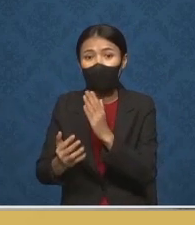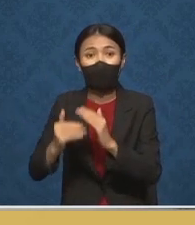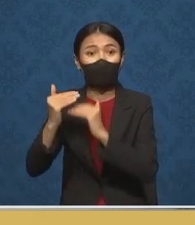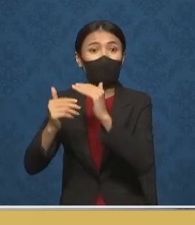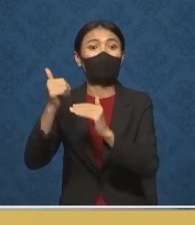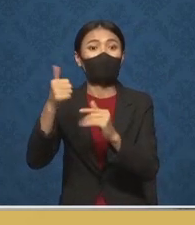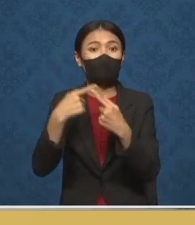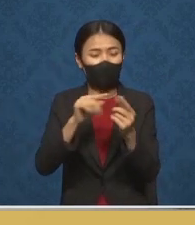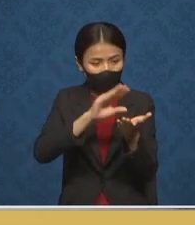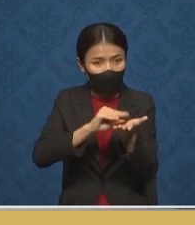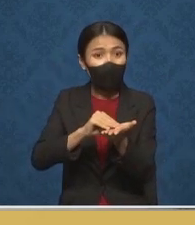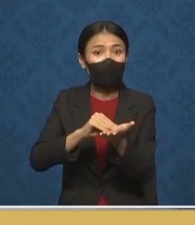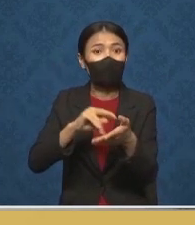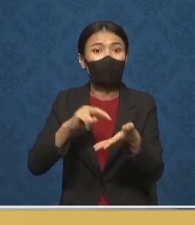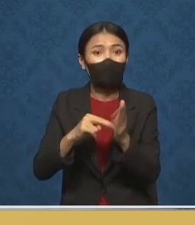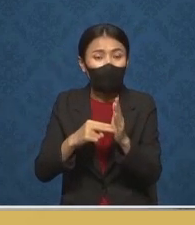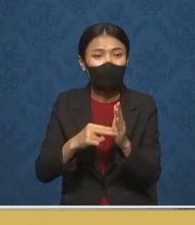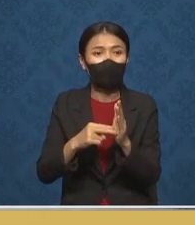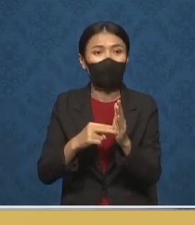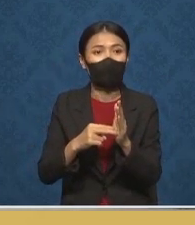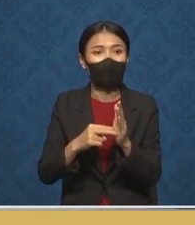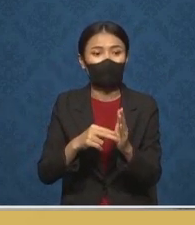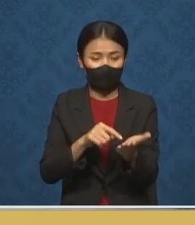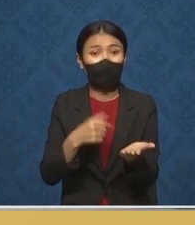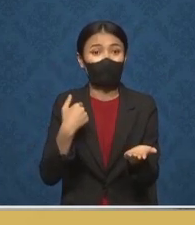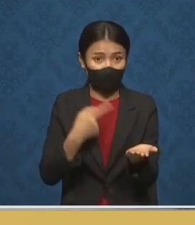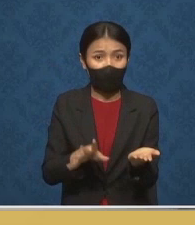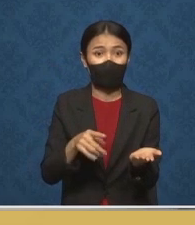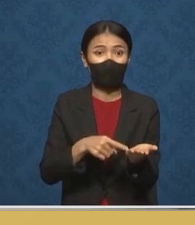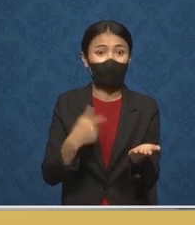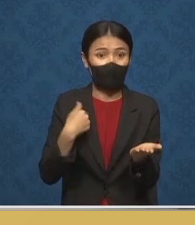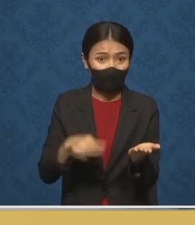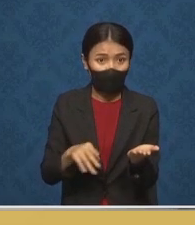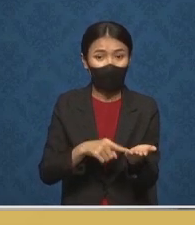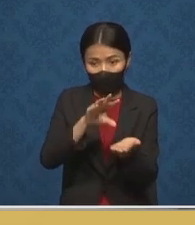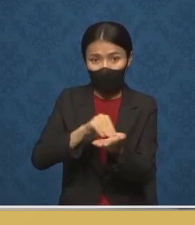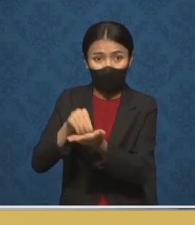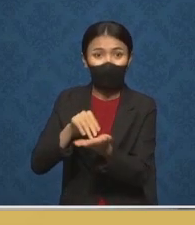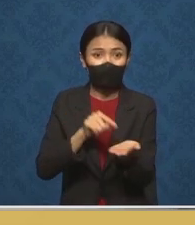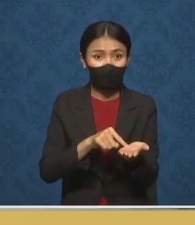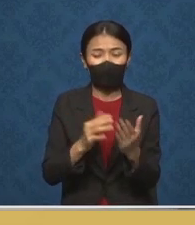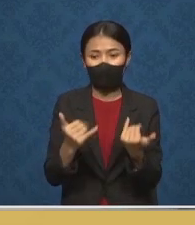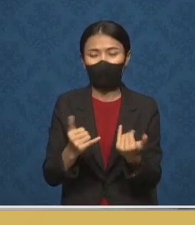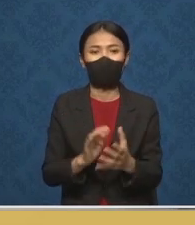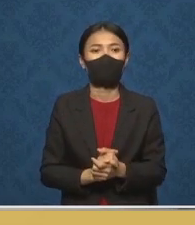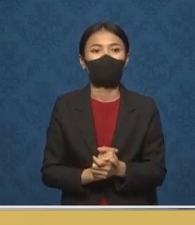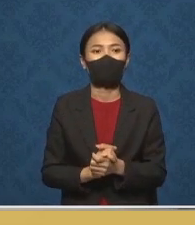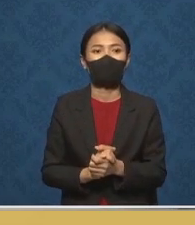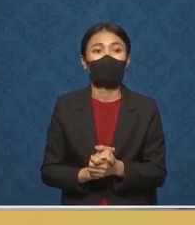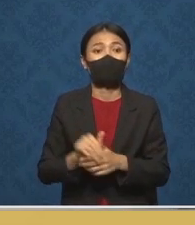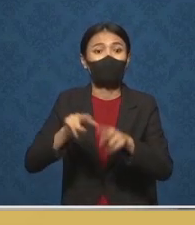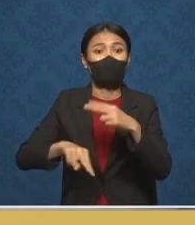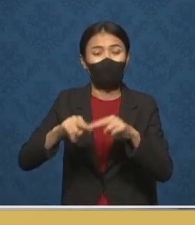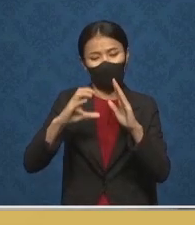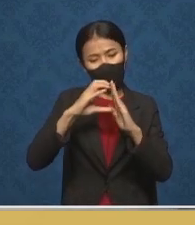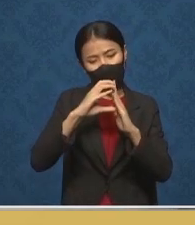เนี่ยเหมือนเป็นข้อมูลหนึ่งที่ควรจะมีและมันจำเป็นต้องมีเราพบว่าการปกครองส่วนภูมิภาคเนี่